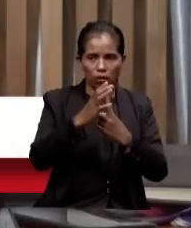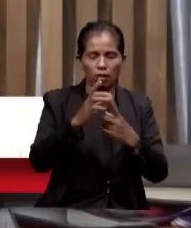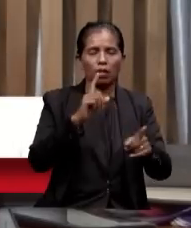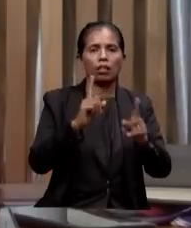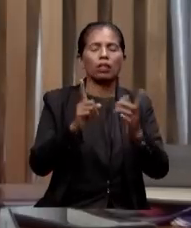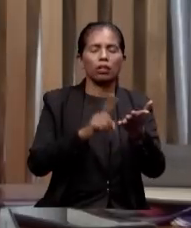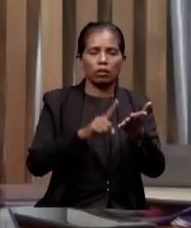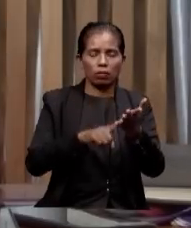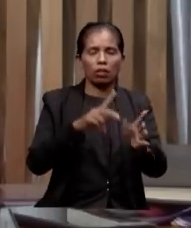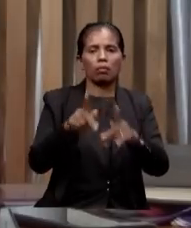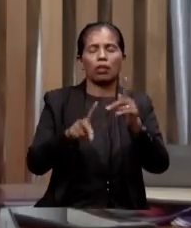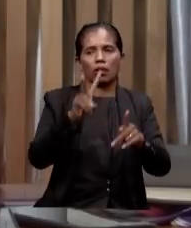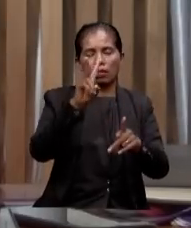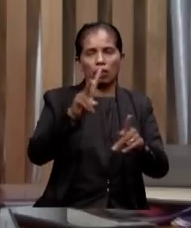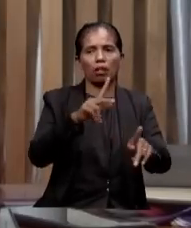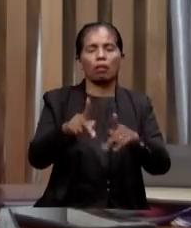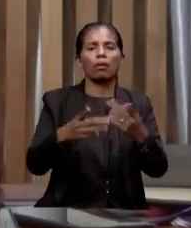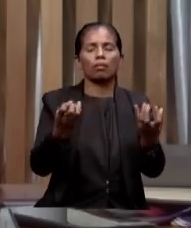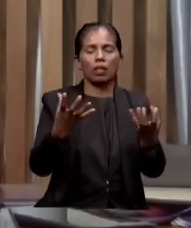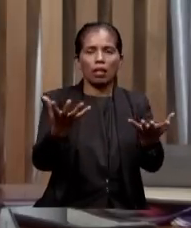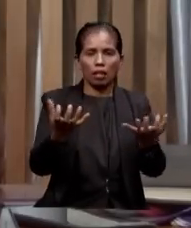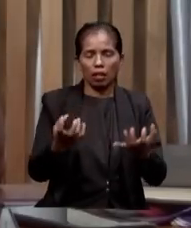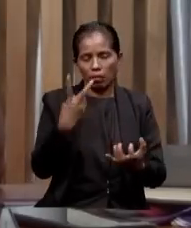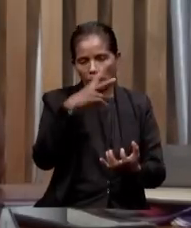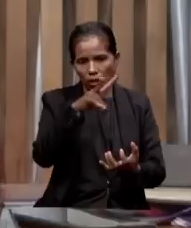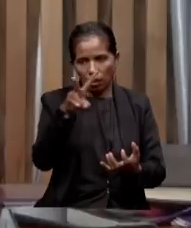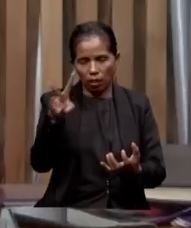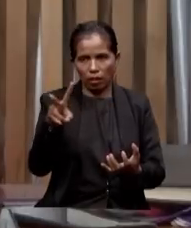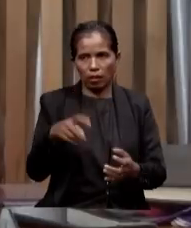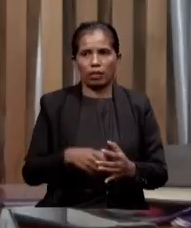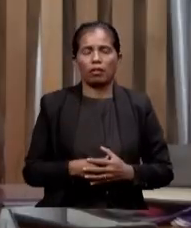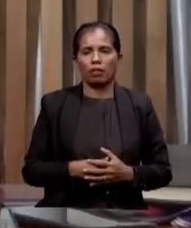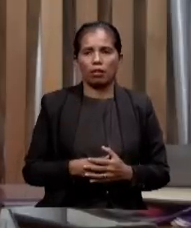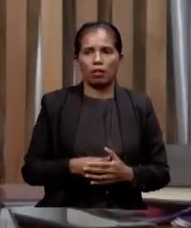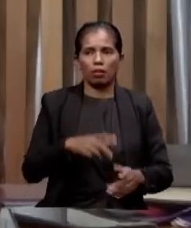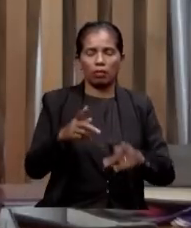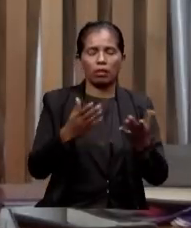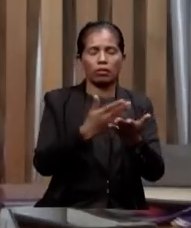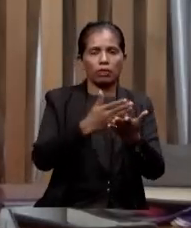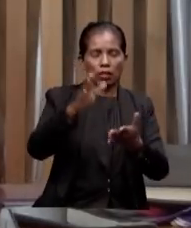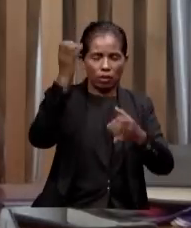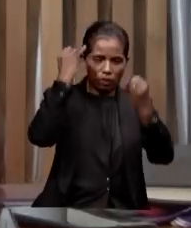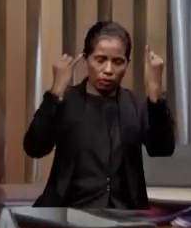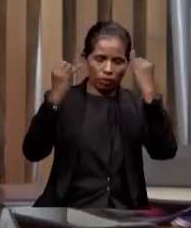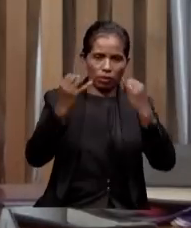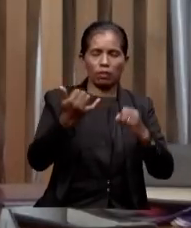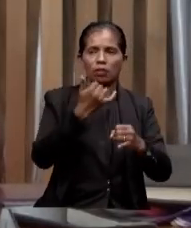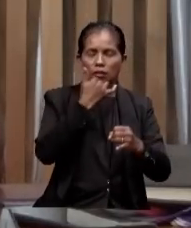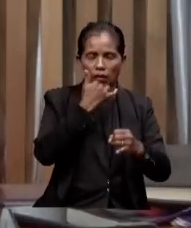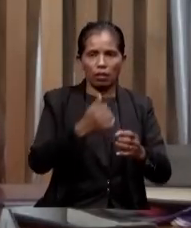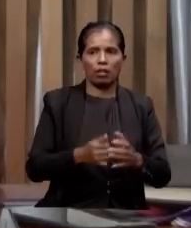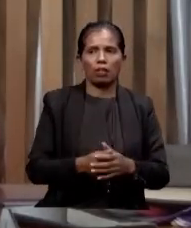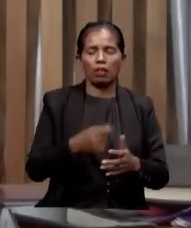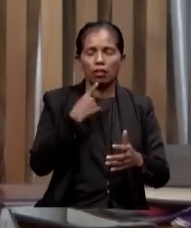na rua anto ema para ke hakarak mai hare anto hare ne balum ke pasa informasaun salah ba malu dia o